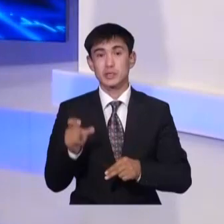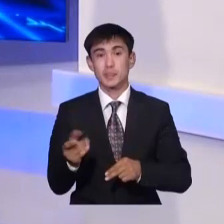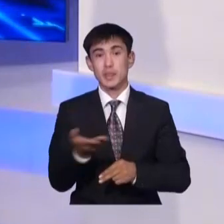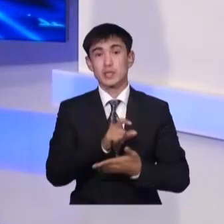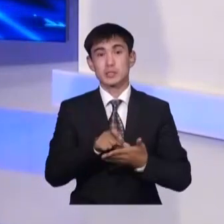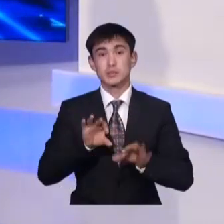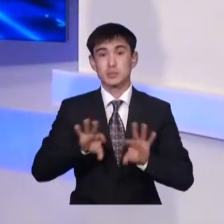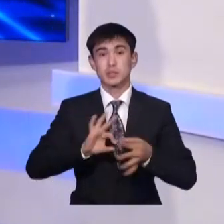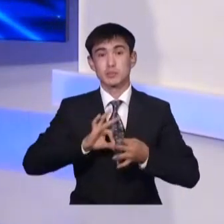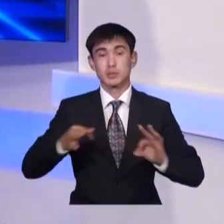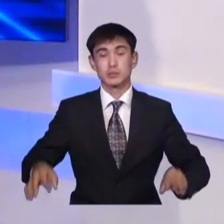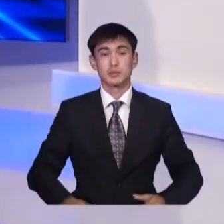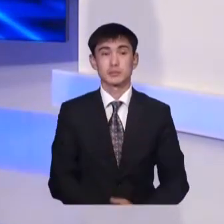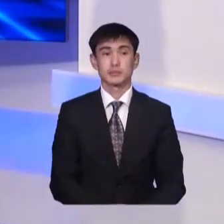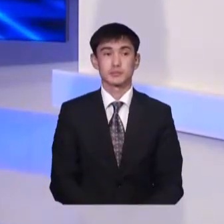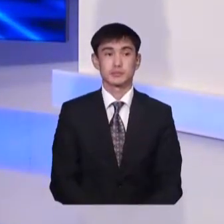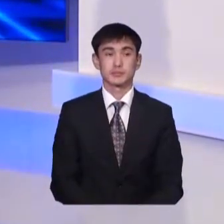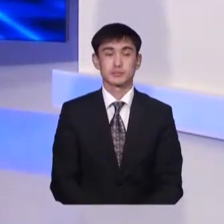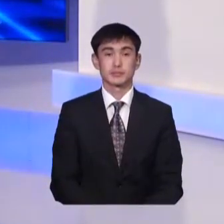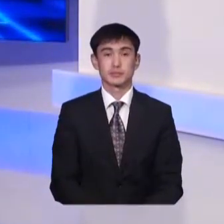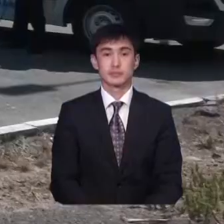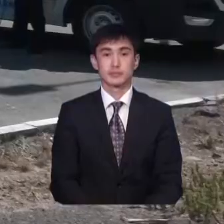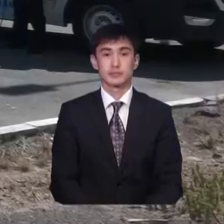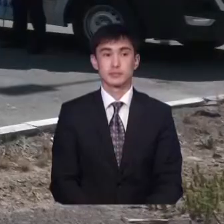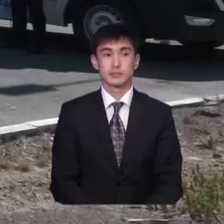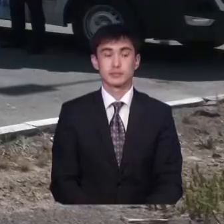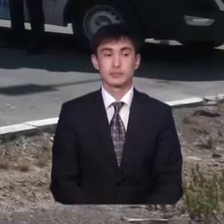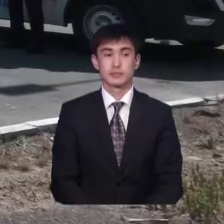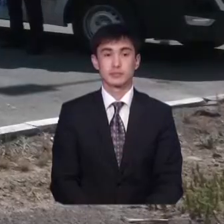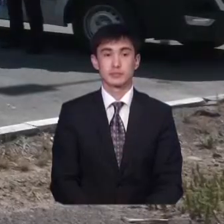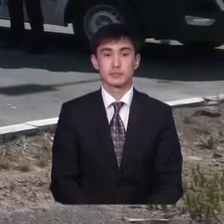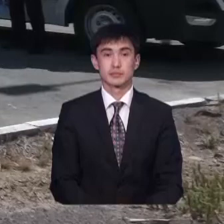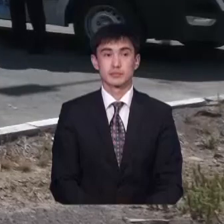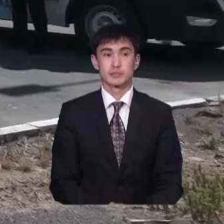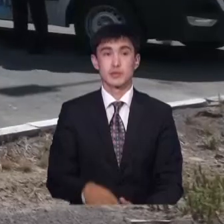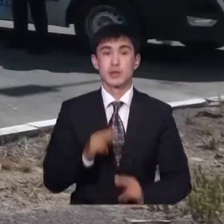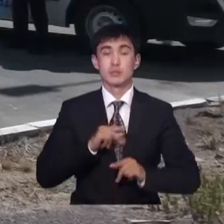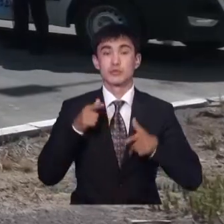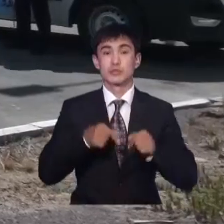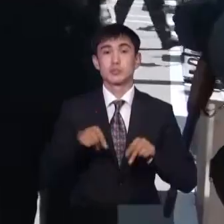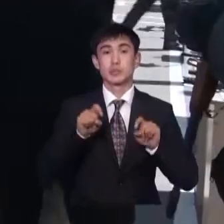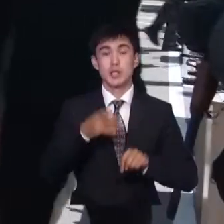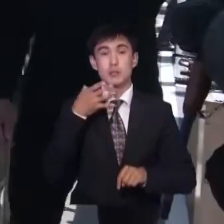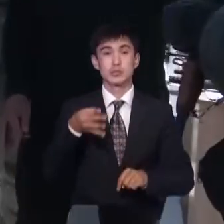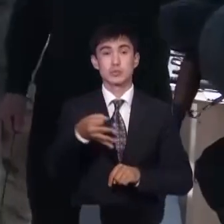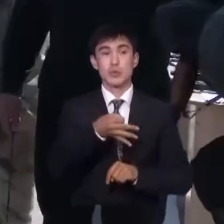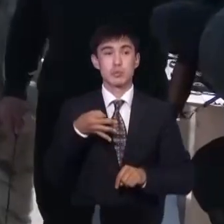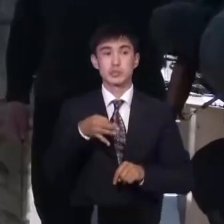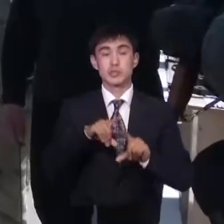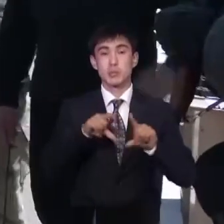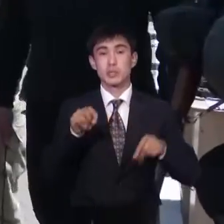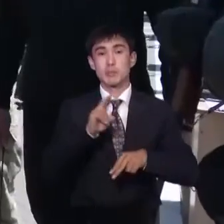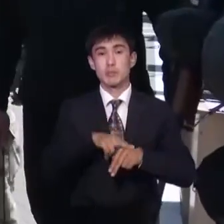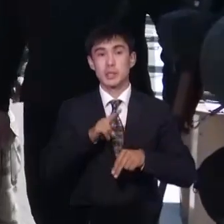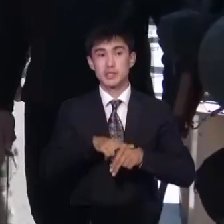полицейских. Наш корреспондент расскажет подробнее. С рабочим визитом посетили Алматинский областной